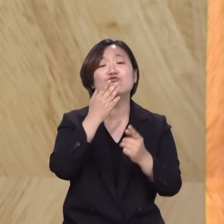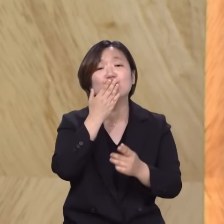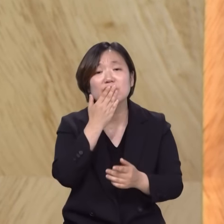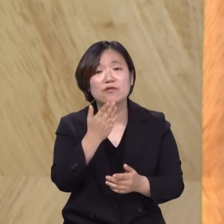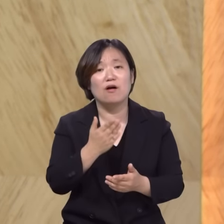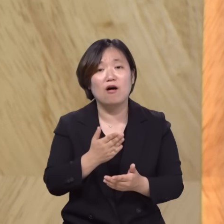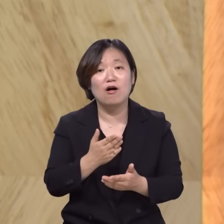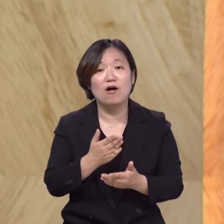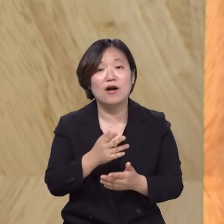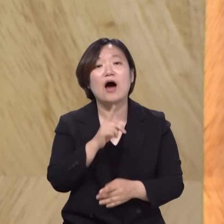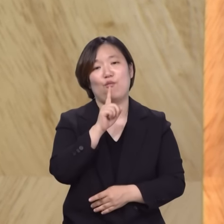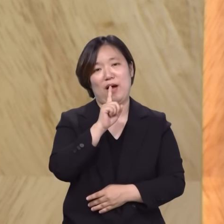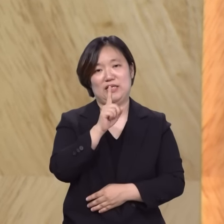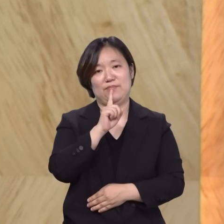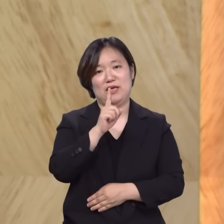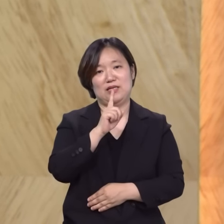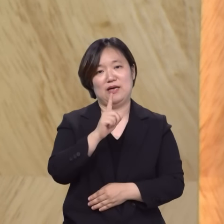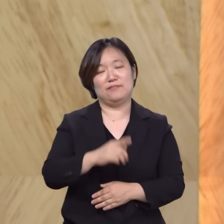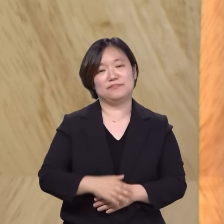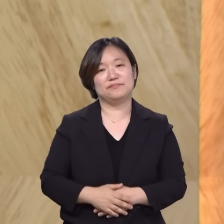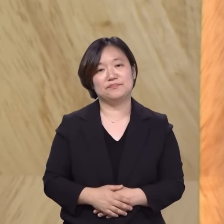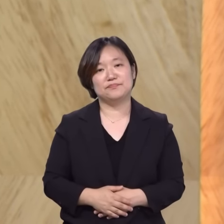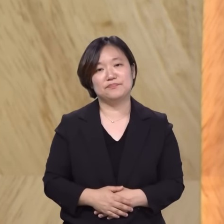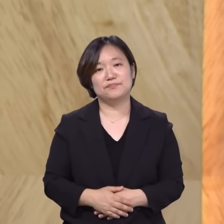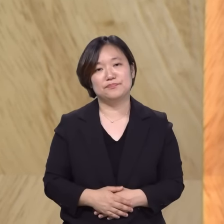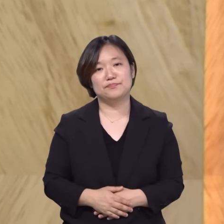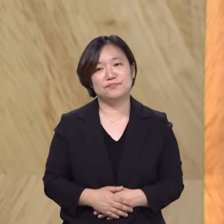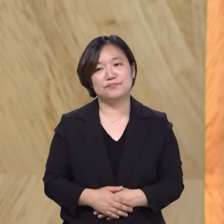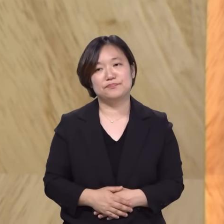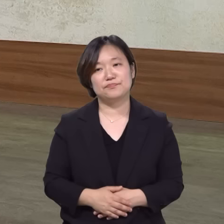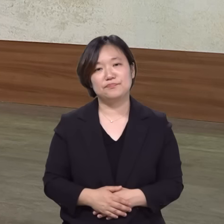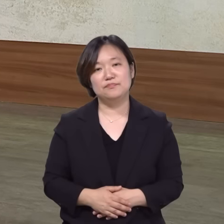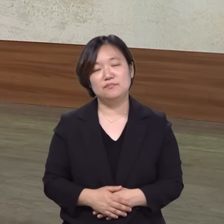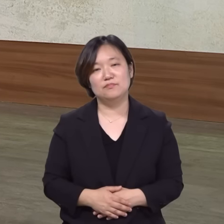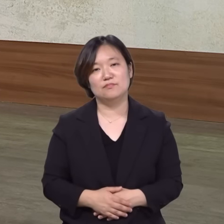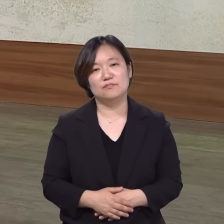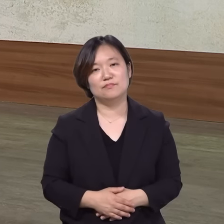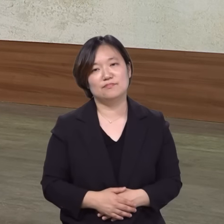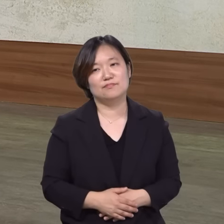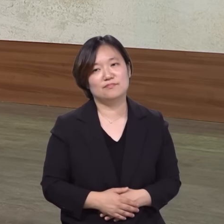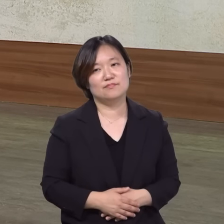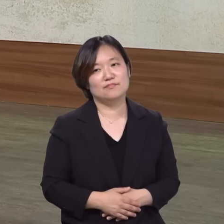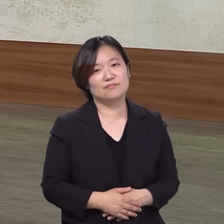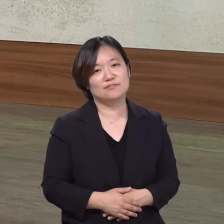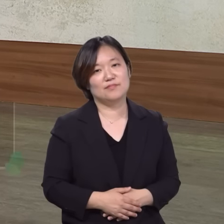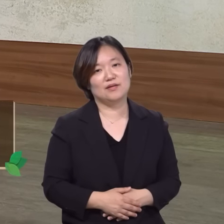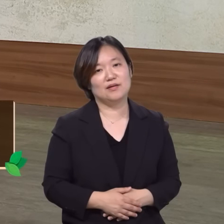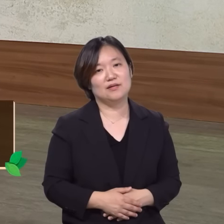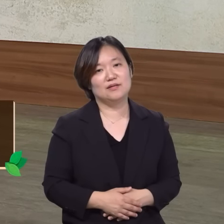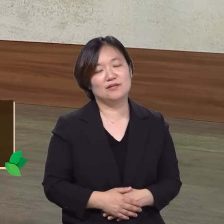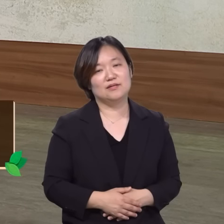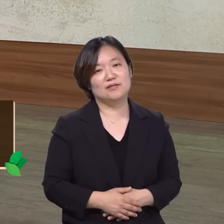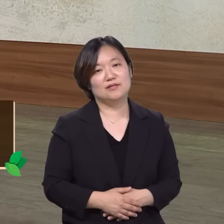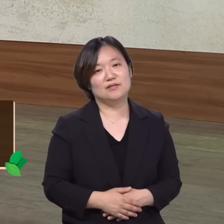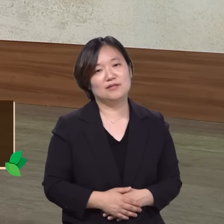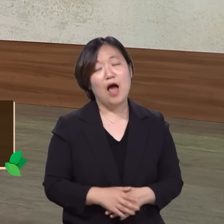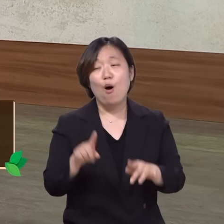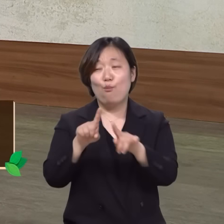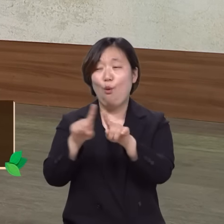수 있었다라고 이제 회고를 하시게 됩니다 남들은